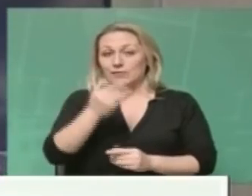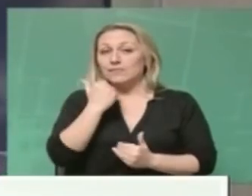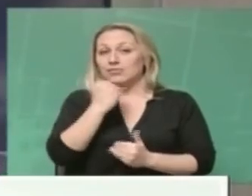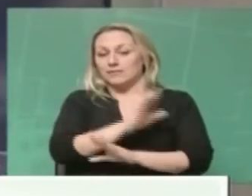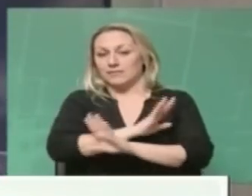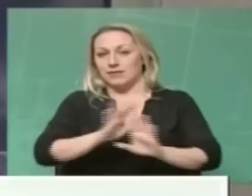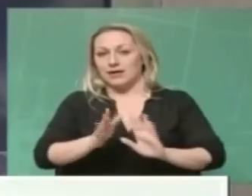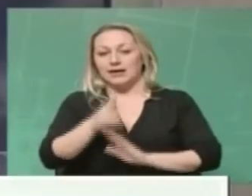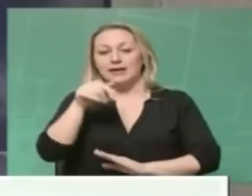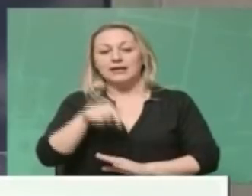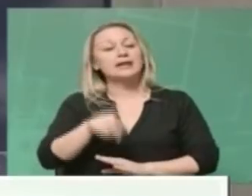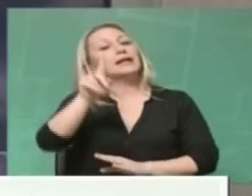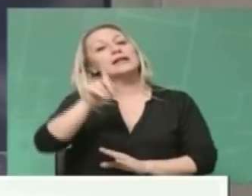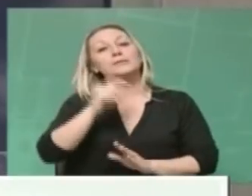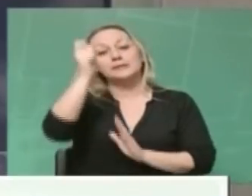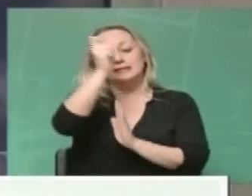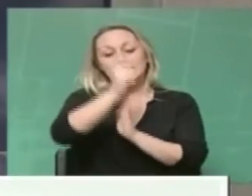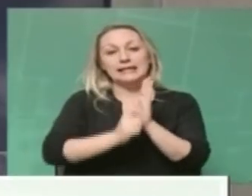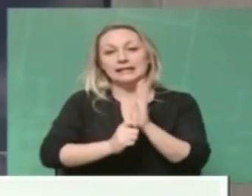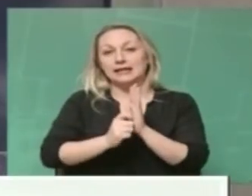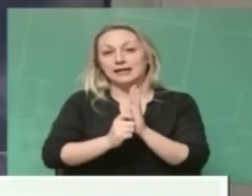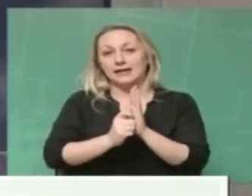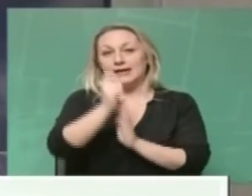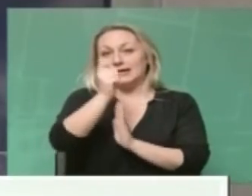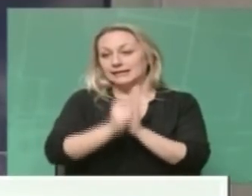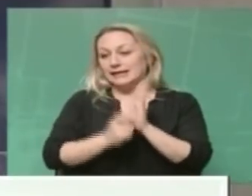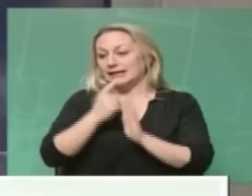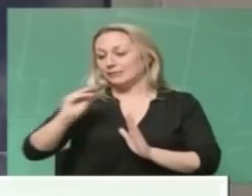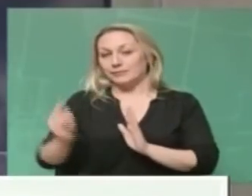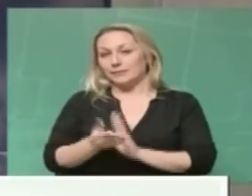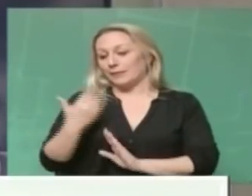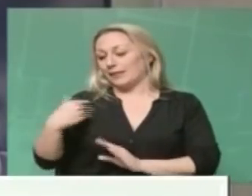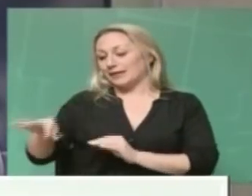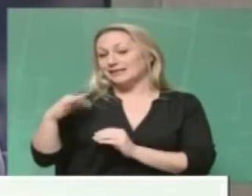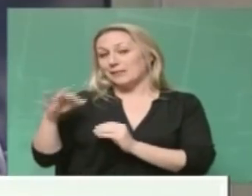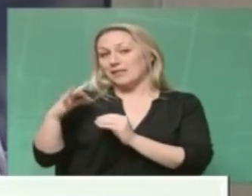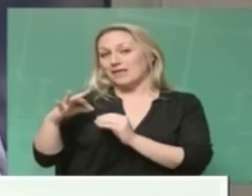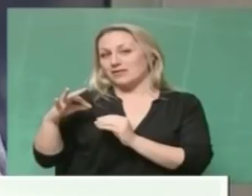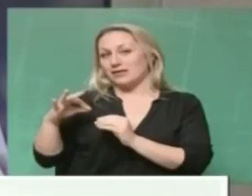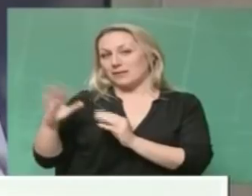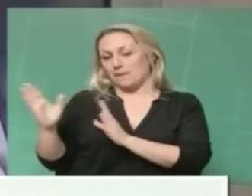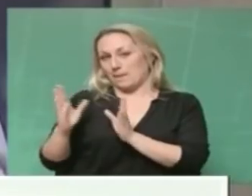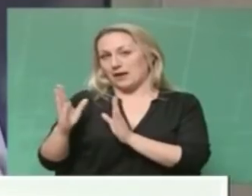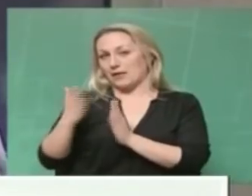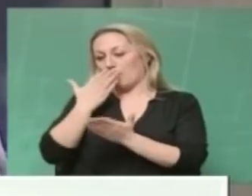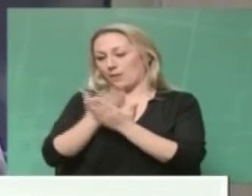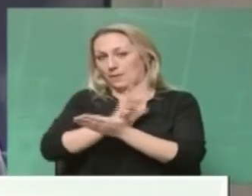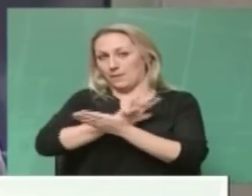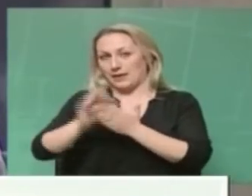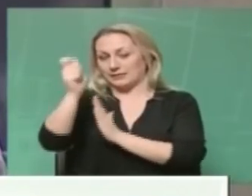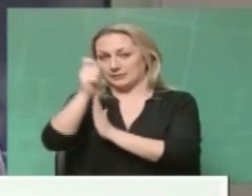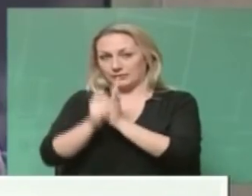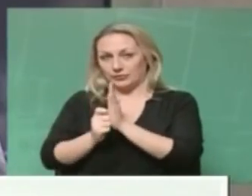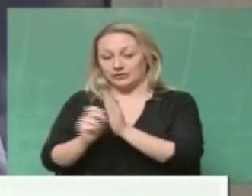στοιχεία είναι, όπως ακούστηκε, μέχρι τέλη του Σεπτέμβρη. Πάντως είναι γεγονός ότι η κρατική χρηματοδότηση δεν είναι